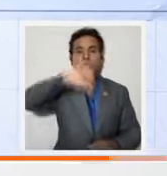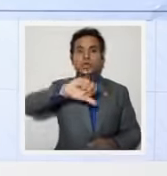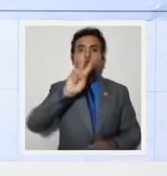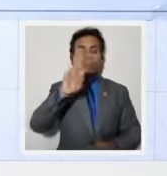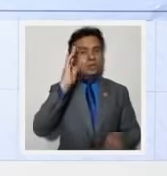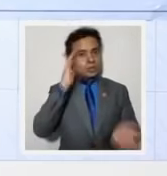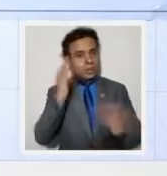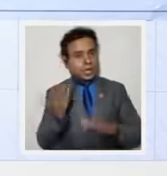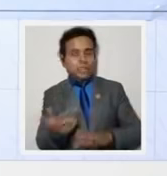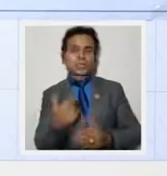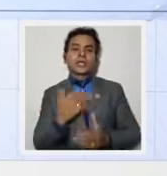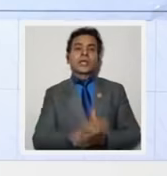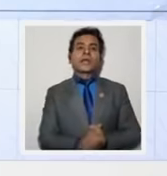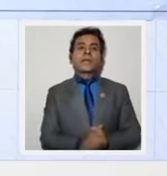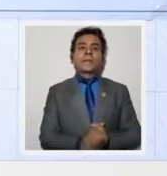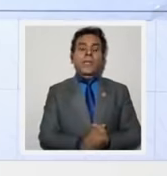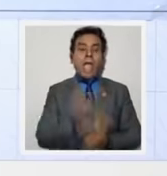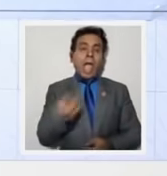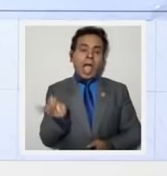পর্যন্ত